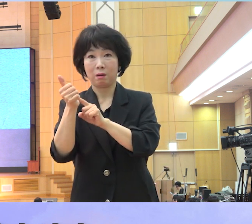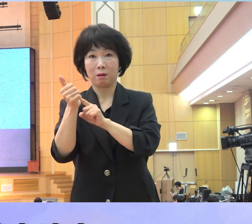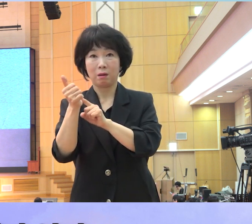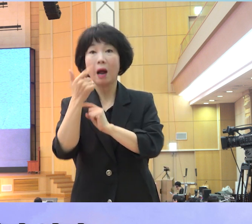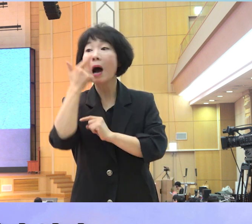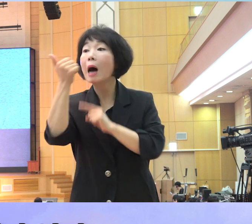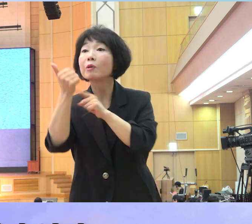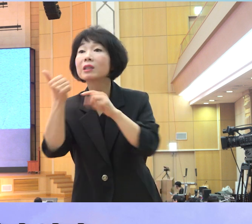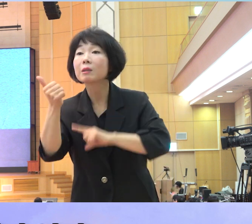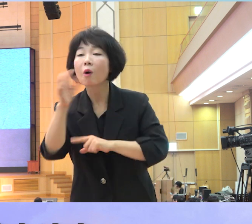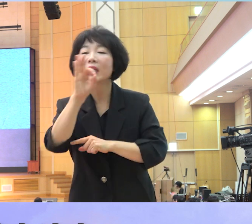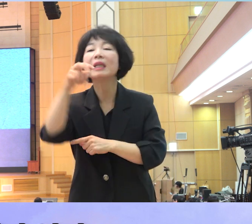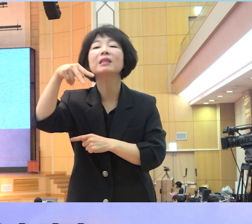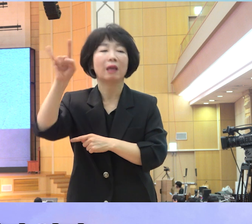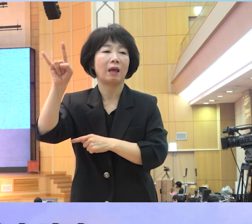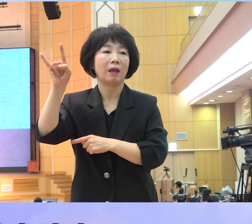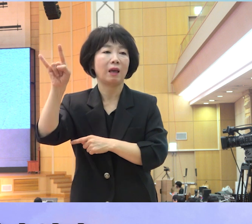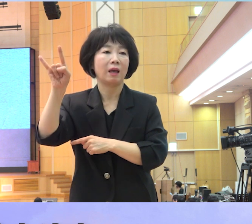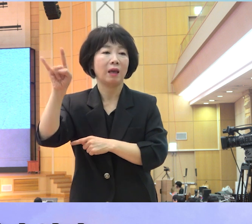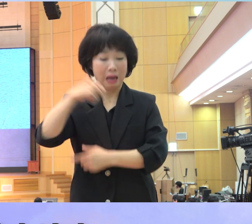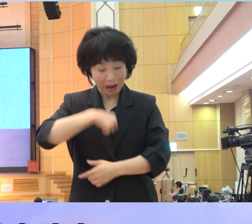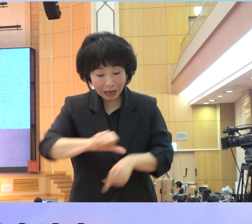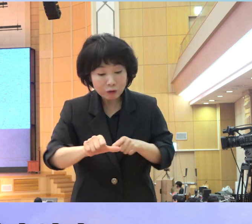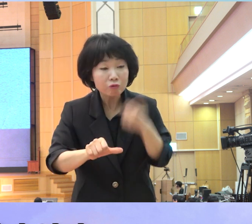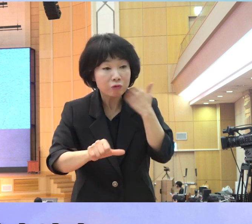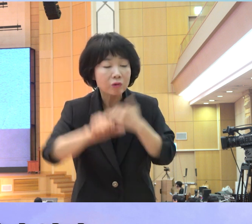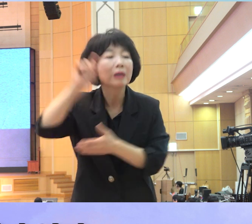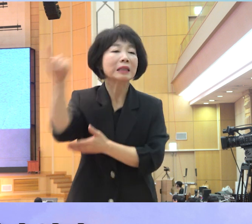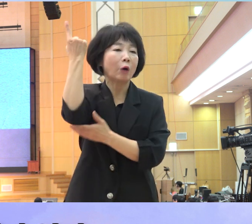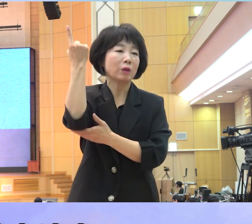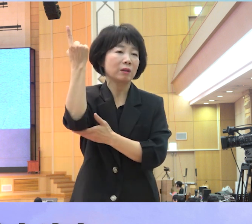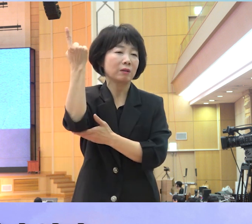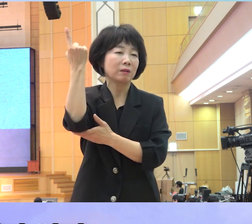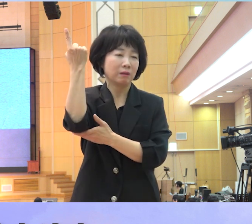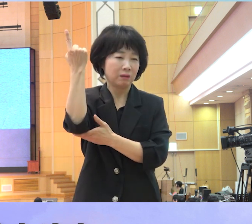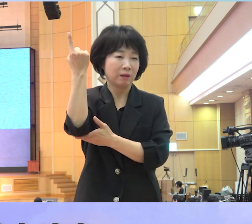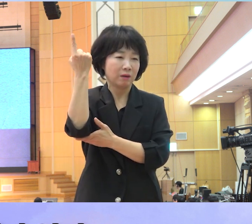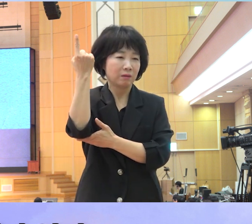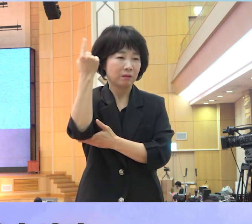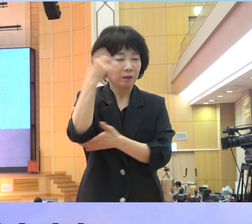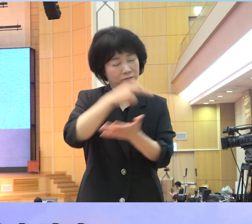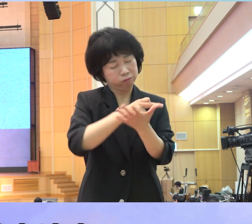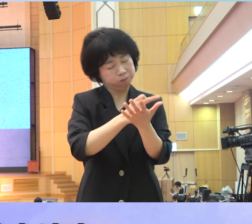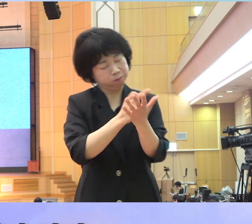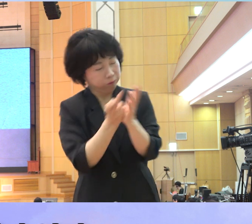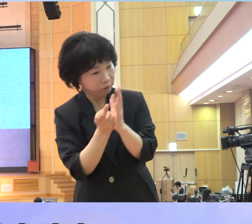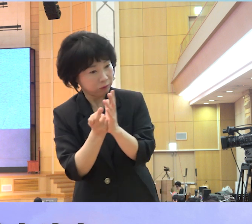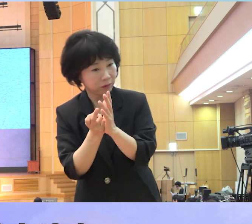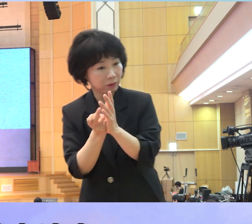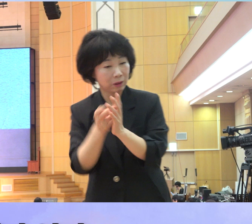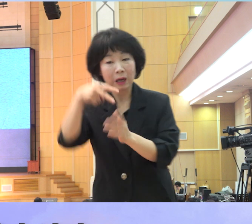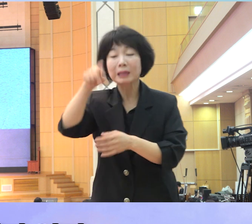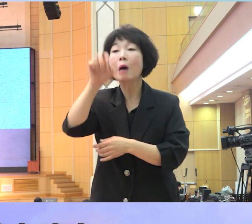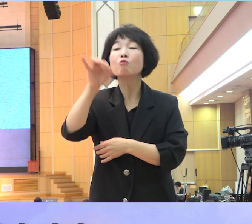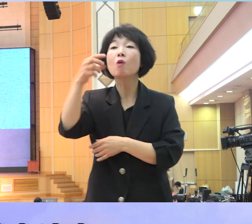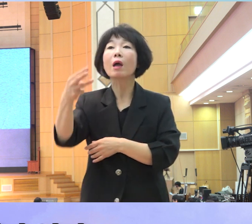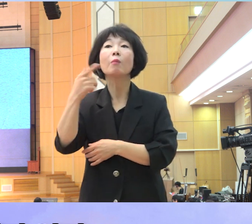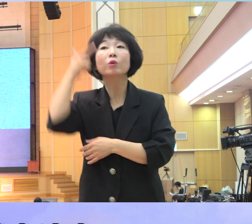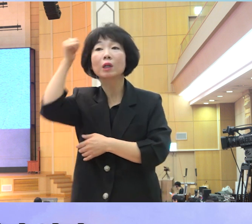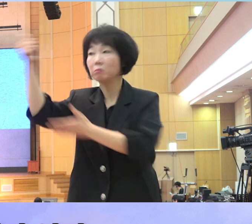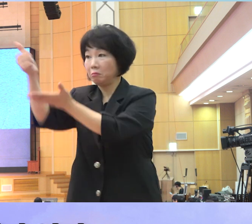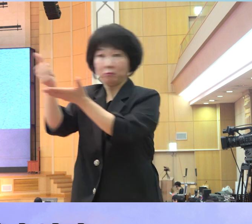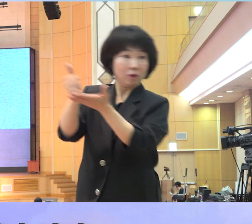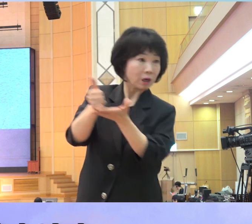사무엘이 와서 그 다윗에게 기름을 붓습니다. 너는 이스라엘 왕이 될 거라고.